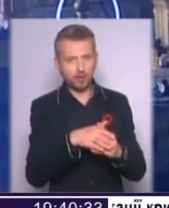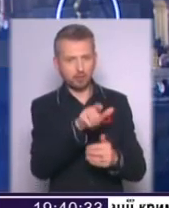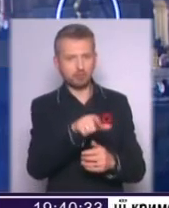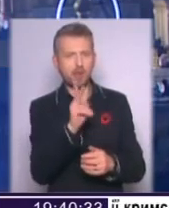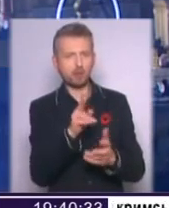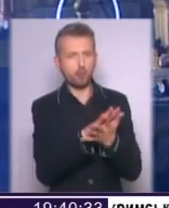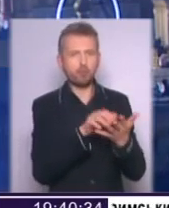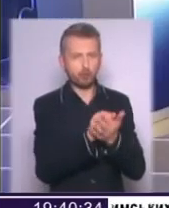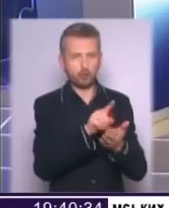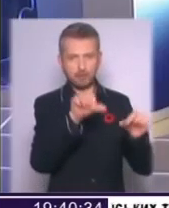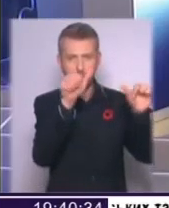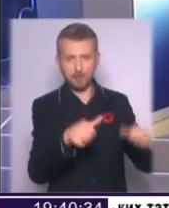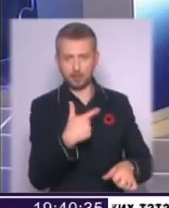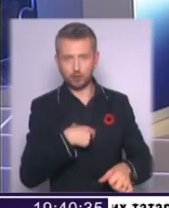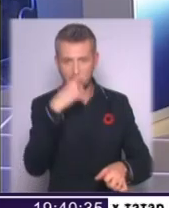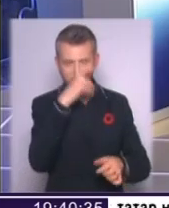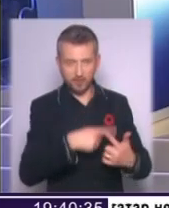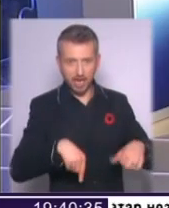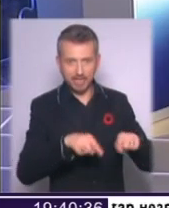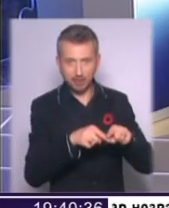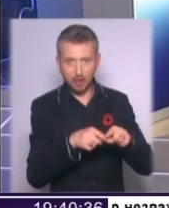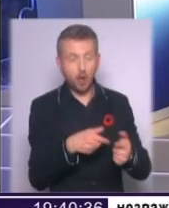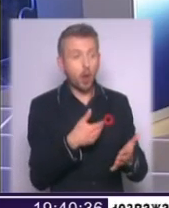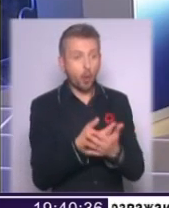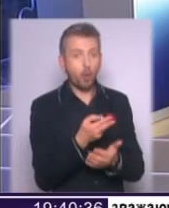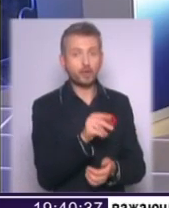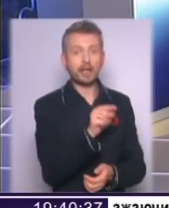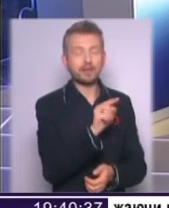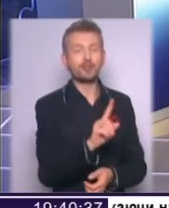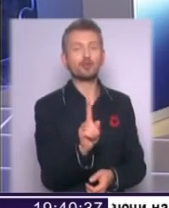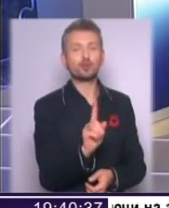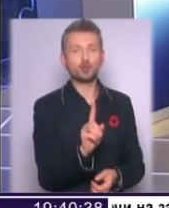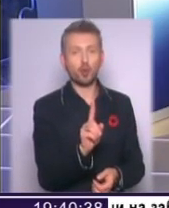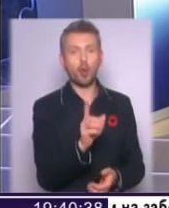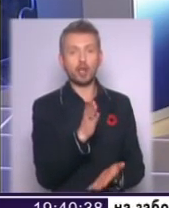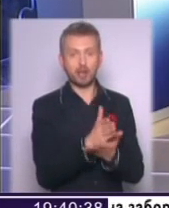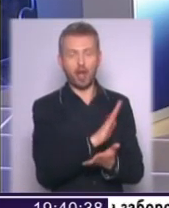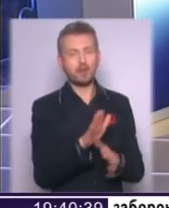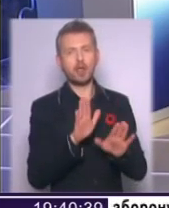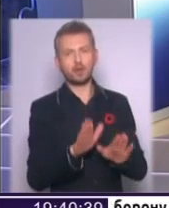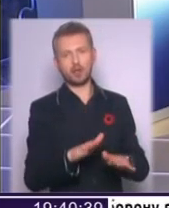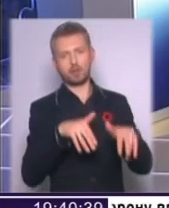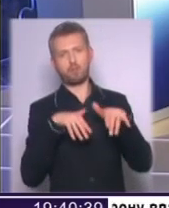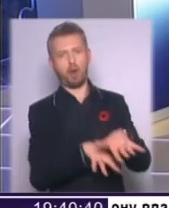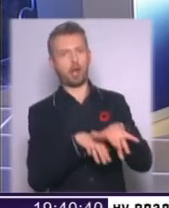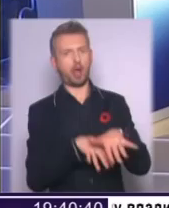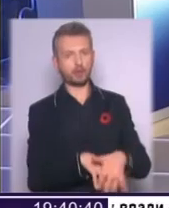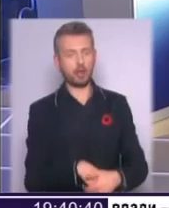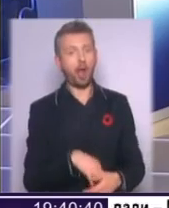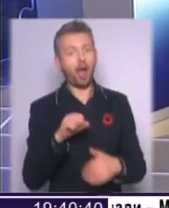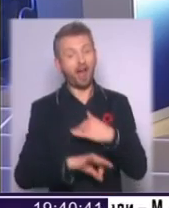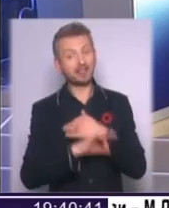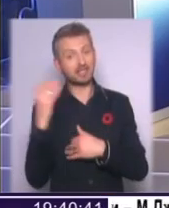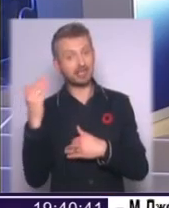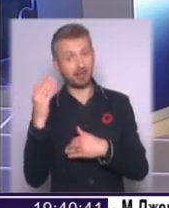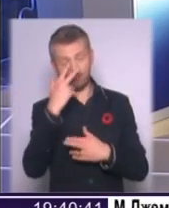у себе в країнах. Тобто ось для них що є, а не тільки паради. А східна традиція –